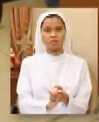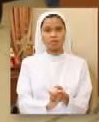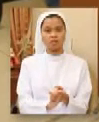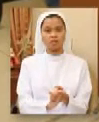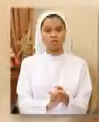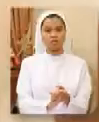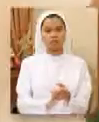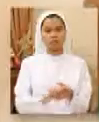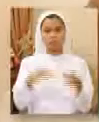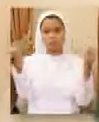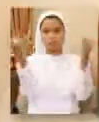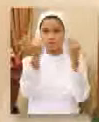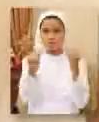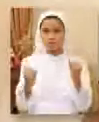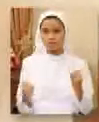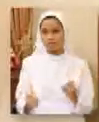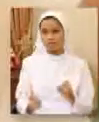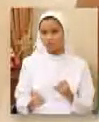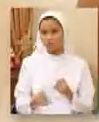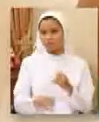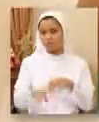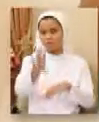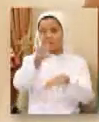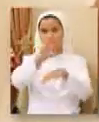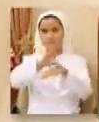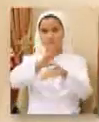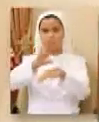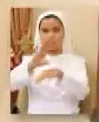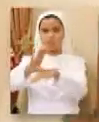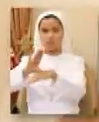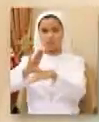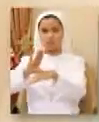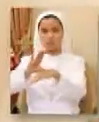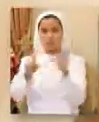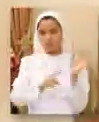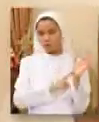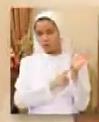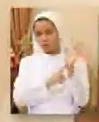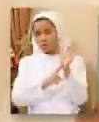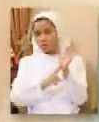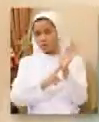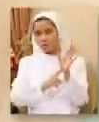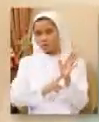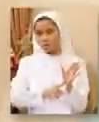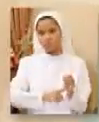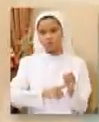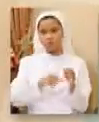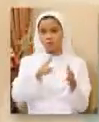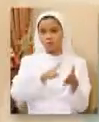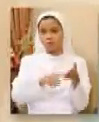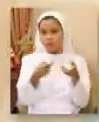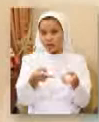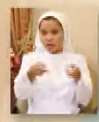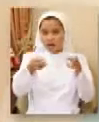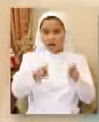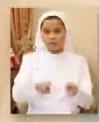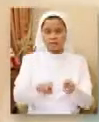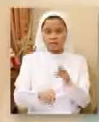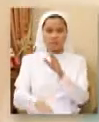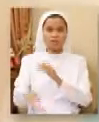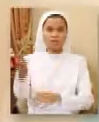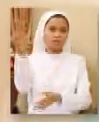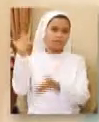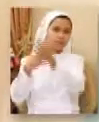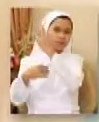ng churches, doon na ka-illustrate, baptism ni Jesus. Kaya mga tao nakikita doon ang catechesis. That's why siguro